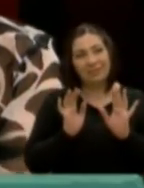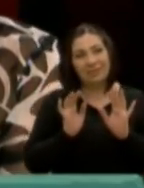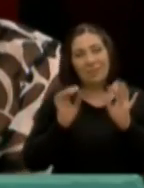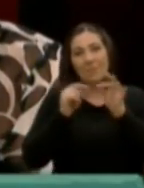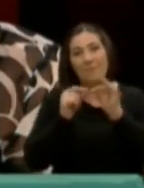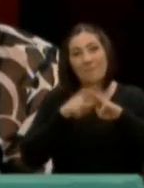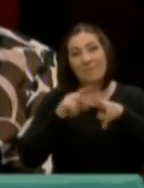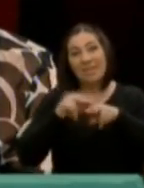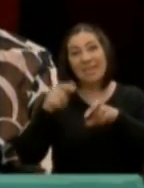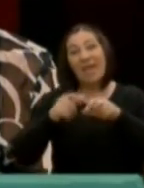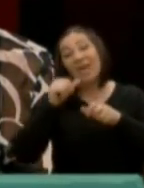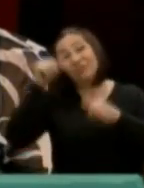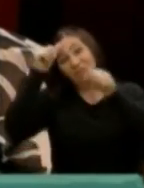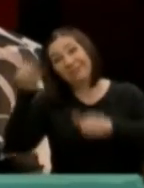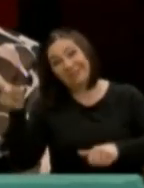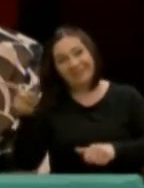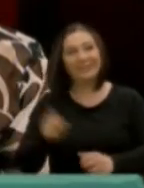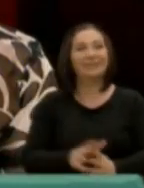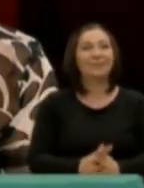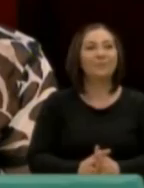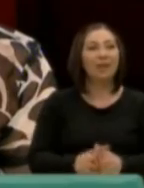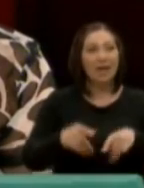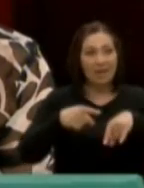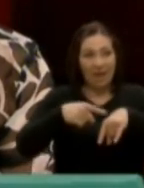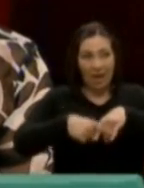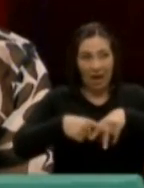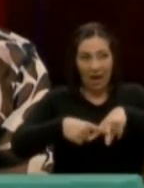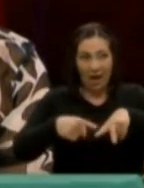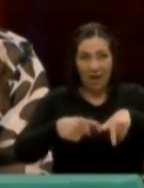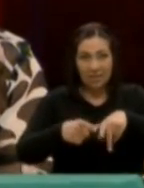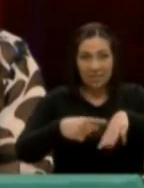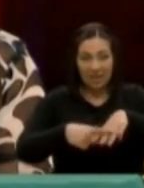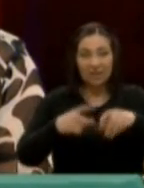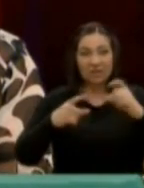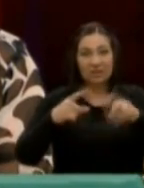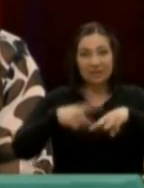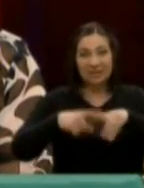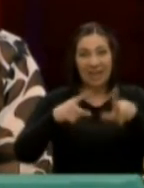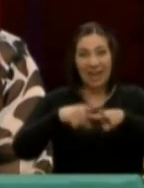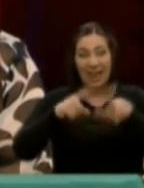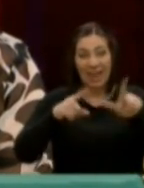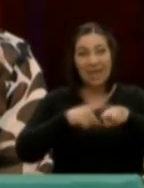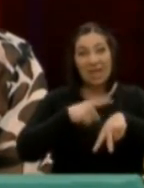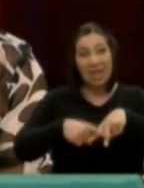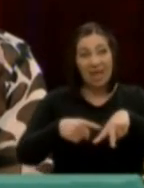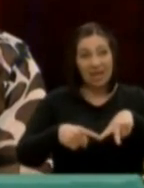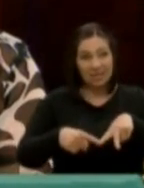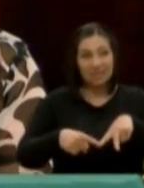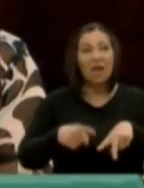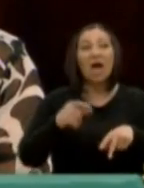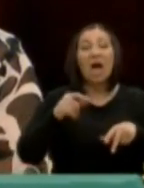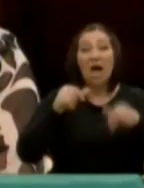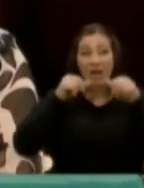Hacı'da. Hacı'da, peki. Hande Celalyan o zaman. Bizim evet. arkadaşlarımız hata yapmışa özür dilerim. Hacı Bekir